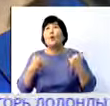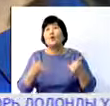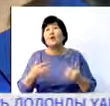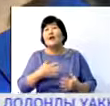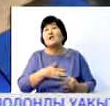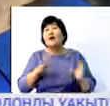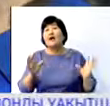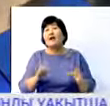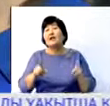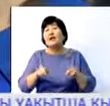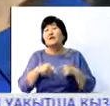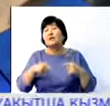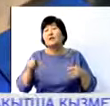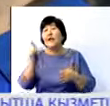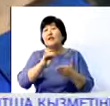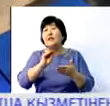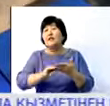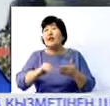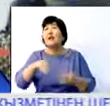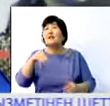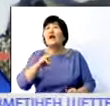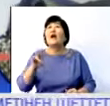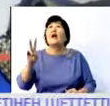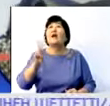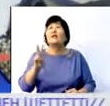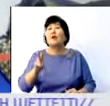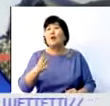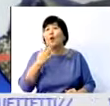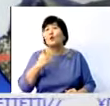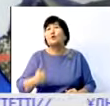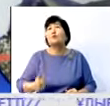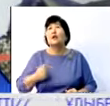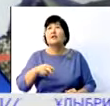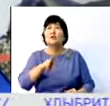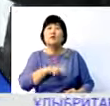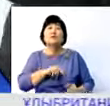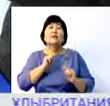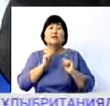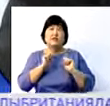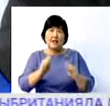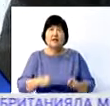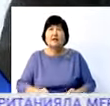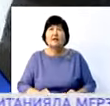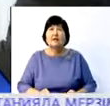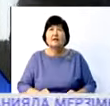жанашыры. Әрі бірнеше әндерінің авторы Талғат Нағашыбаевқа ұлт мақтанышы төсбелгісі берілді.